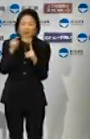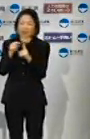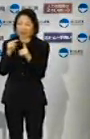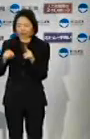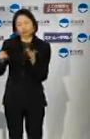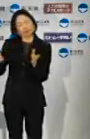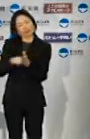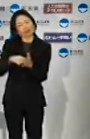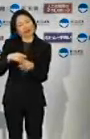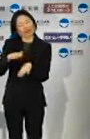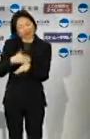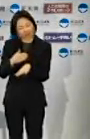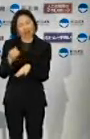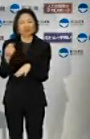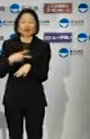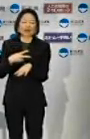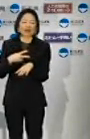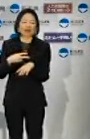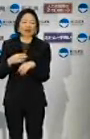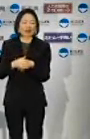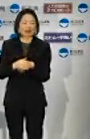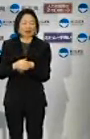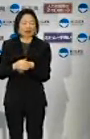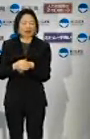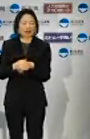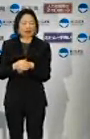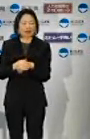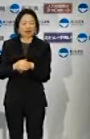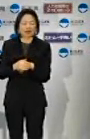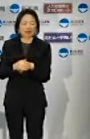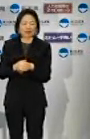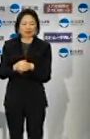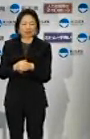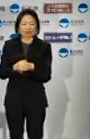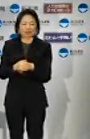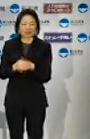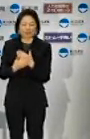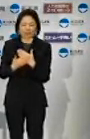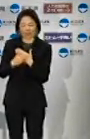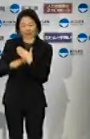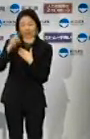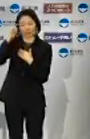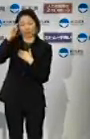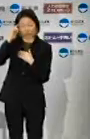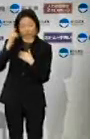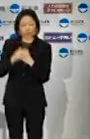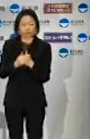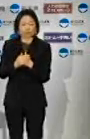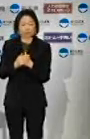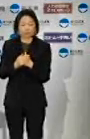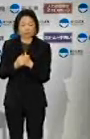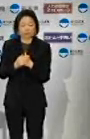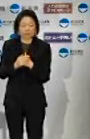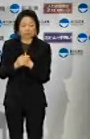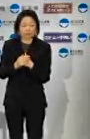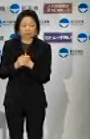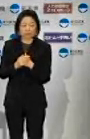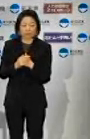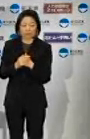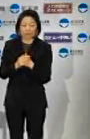とか、ある意味言い訳でもあり、美徳のようにも言われてるようなところあったと思うんですけど、どういう PR の余地っていうの